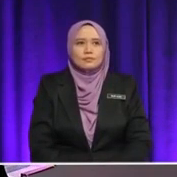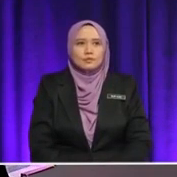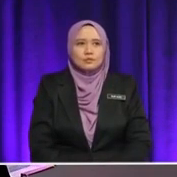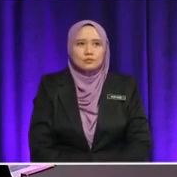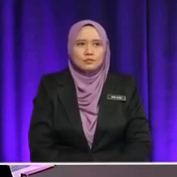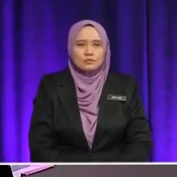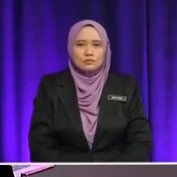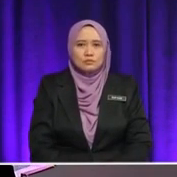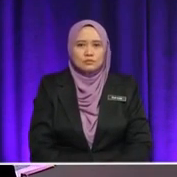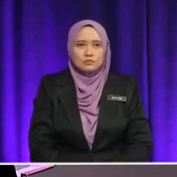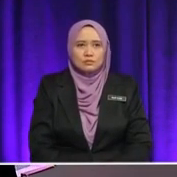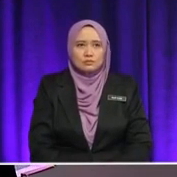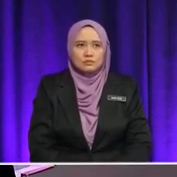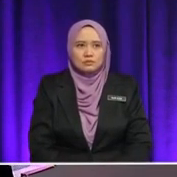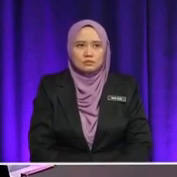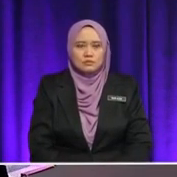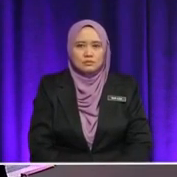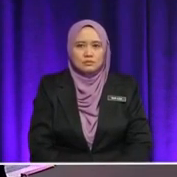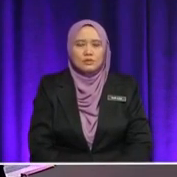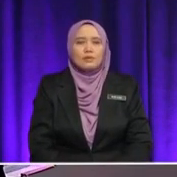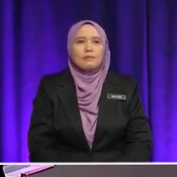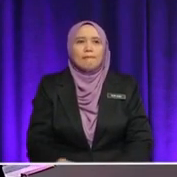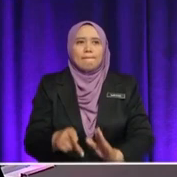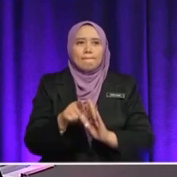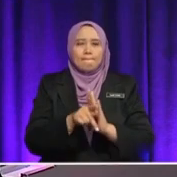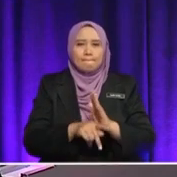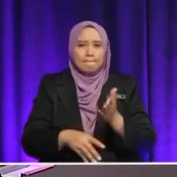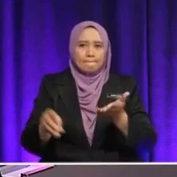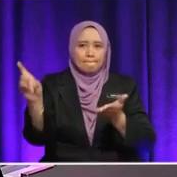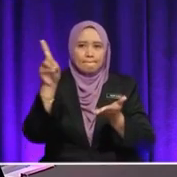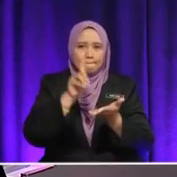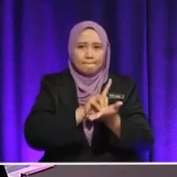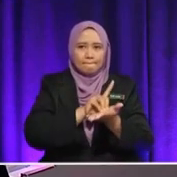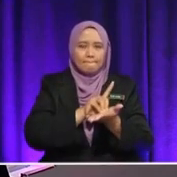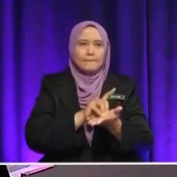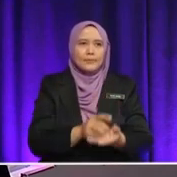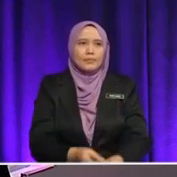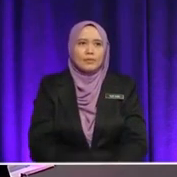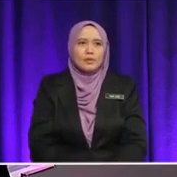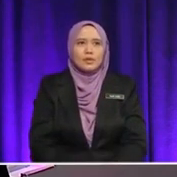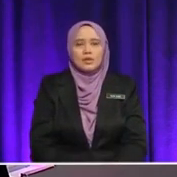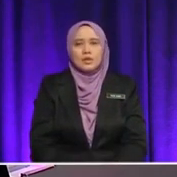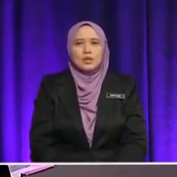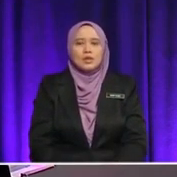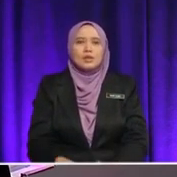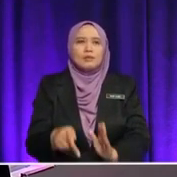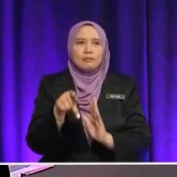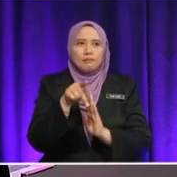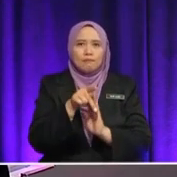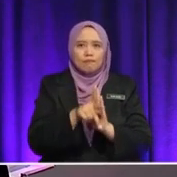kita lihat pendaftaran pengunting Okelah Raya tidak boleh diabaikan jika laut jadi penghuni betul